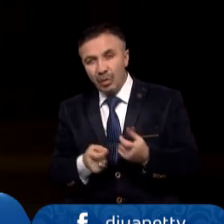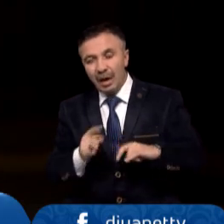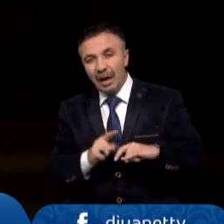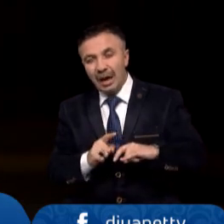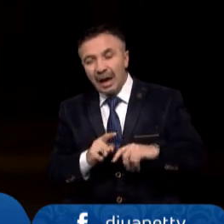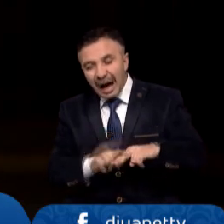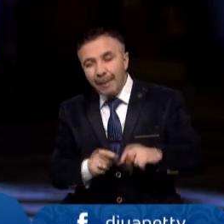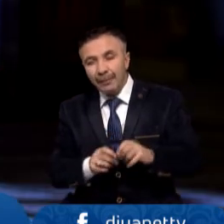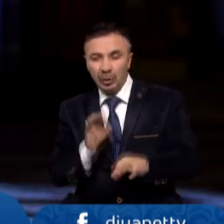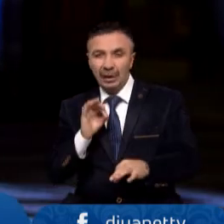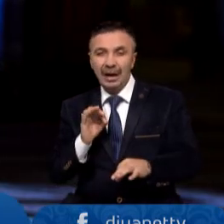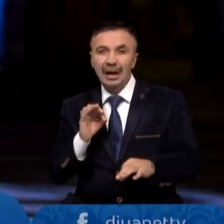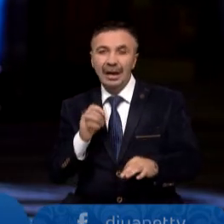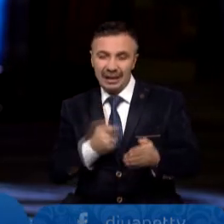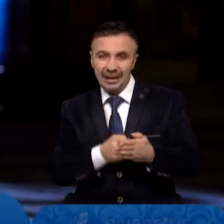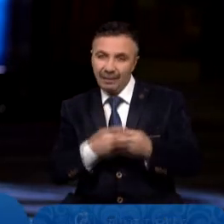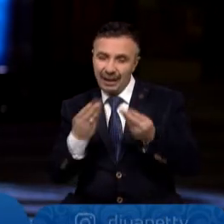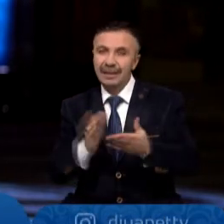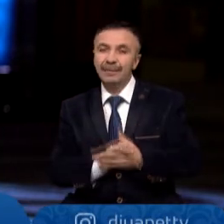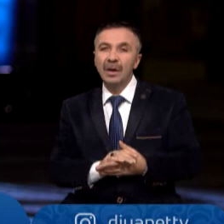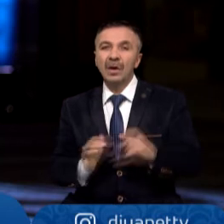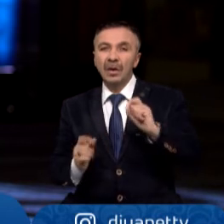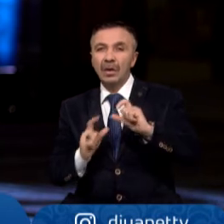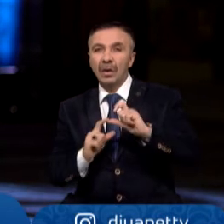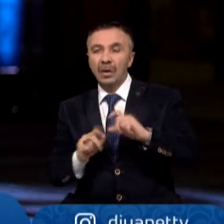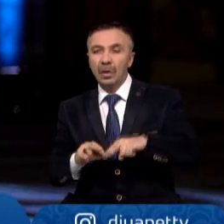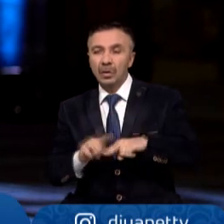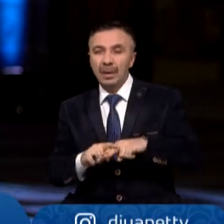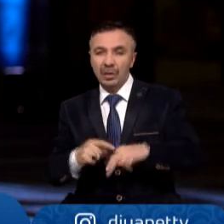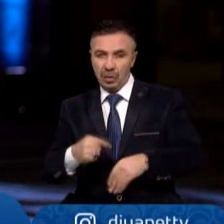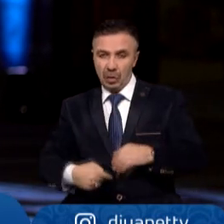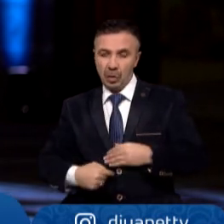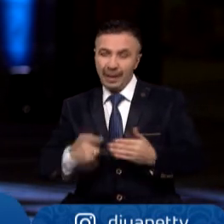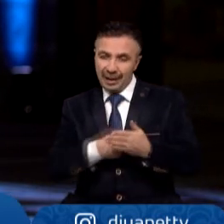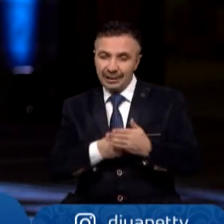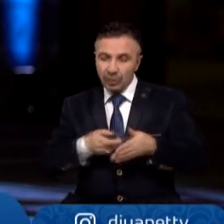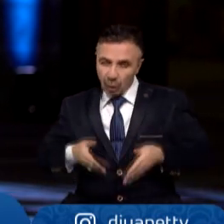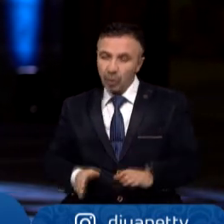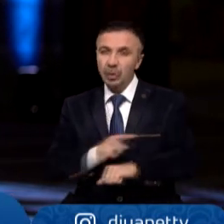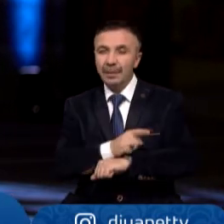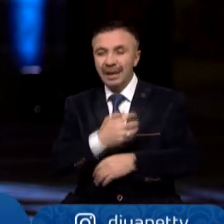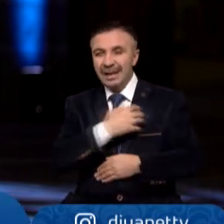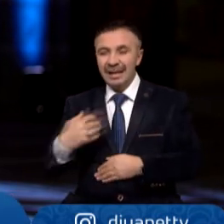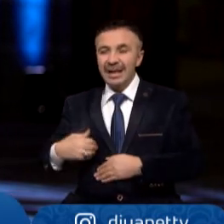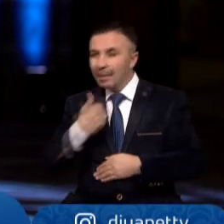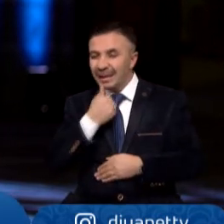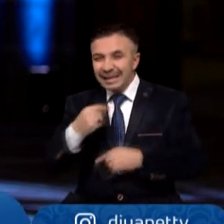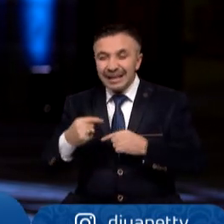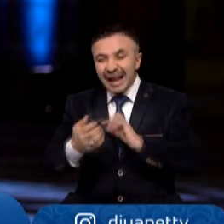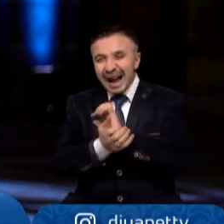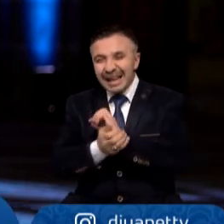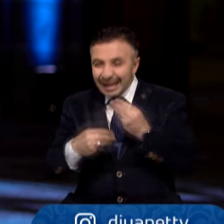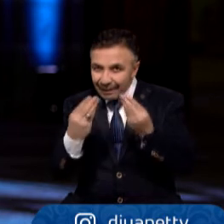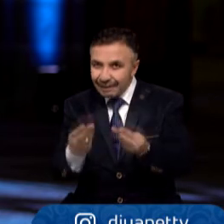künyesi verildi ben Osman göbek adıdır doğduğu zaman annesinin